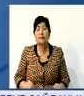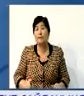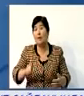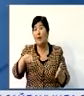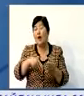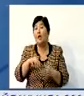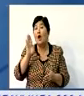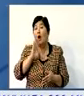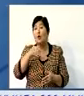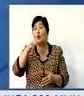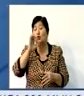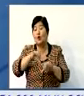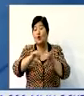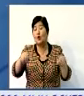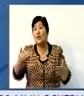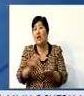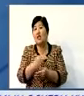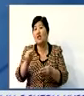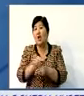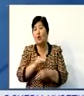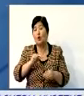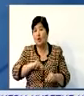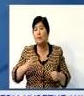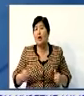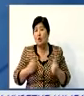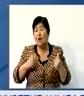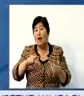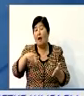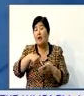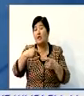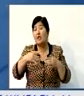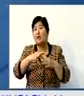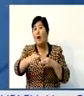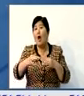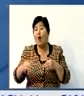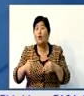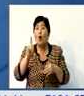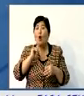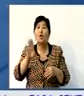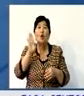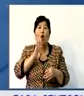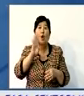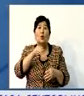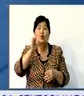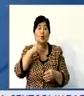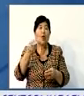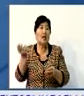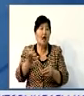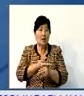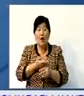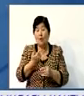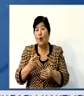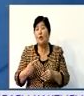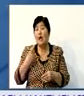Қалада ауыз су жүйелерін жаңғырту жұмыстары қызу жүріп жатыр. Осыған орай шаһардың кейбір мөлтек аудандары уақытша ауыз судан ажыратылуда. Сала